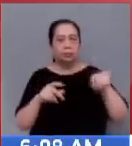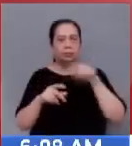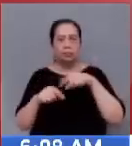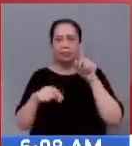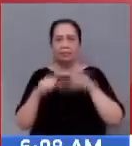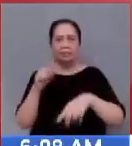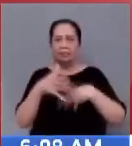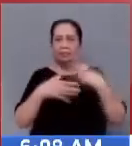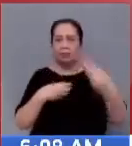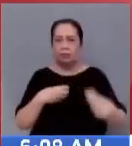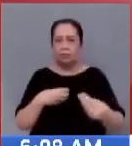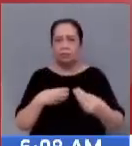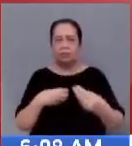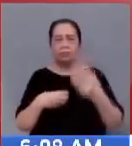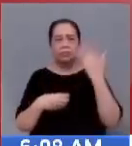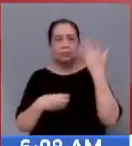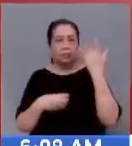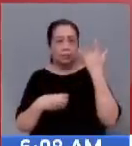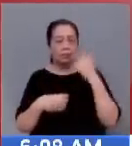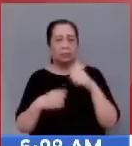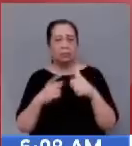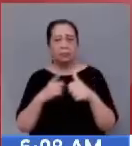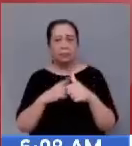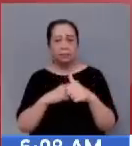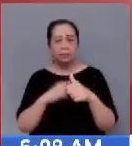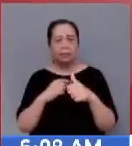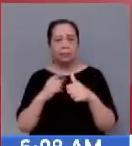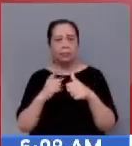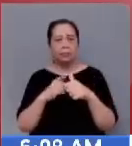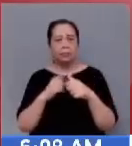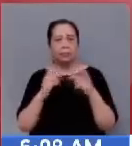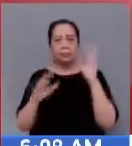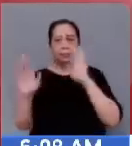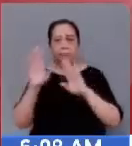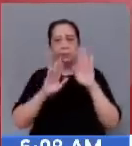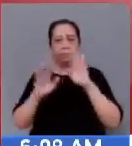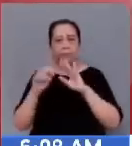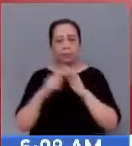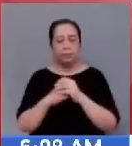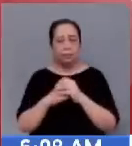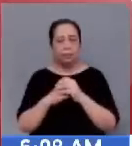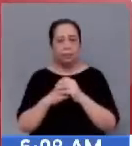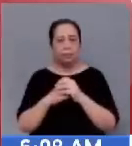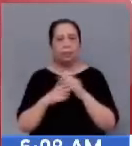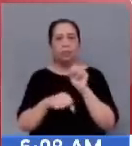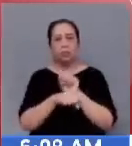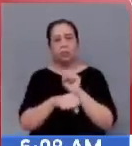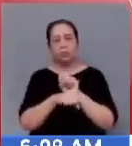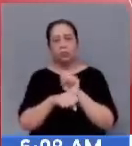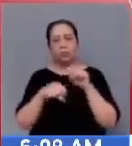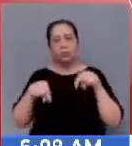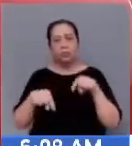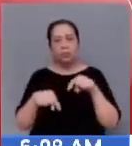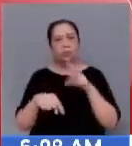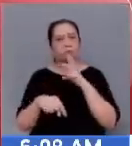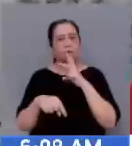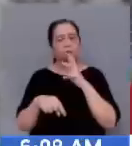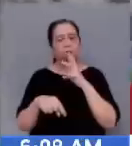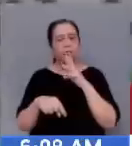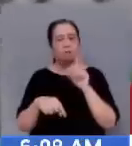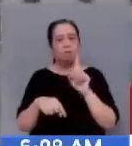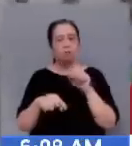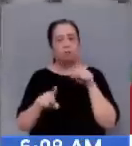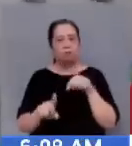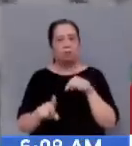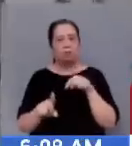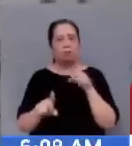dahil una po ang isang pinoproblema, mga nagtatrabaho rito, yung tubig po. At ang isang pong